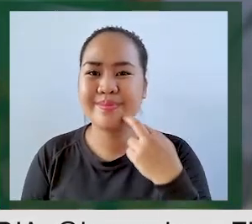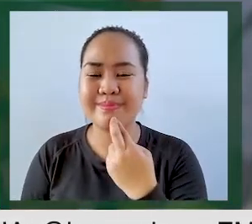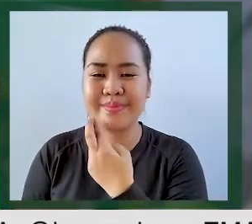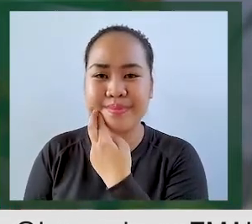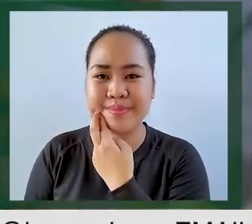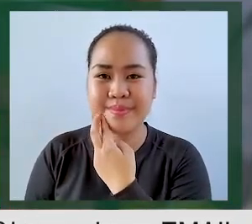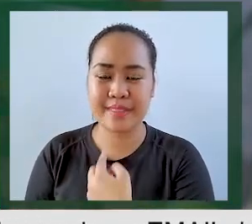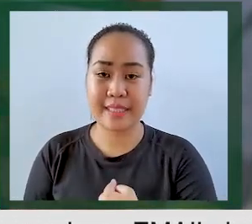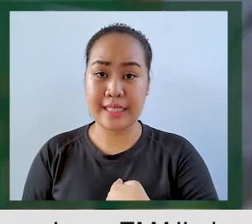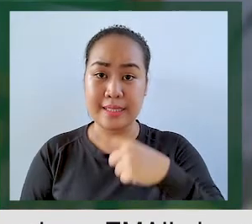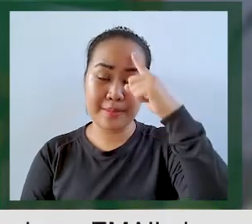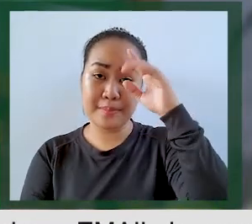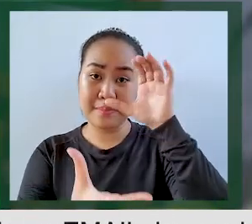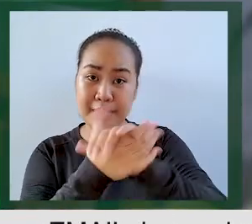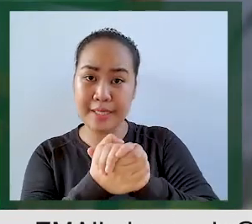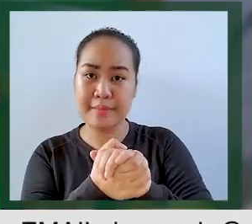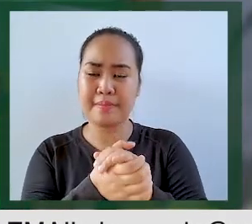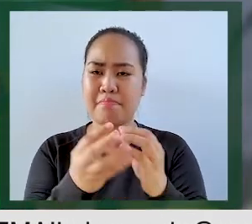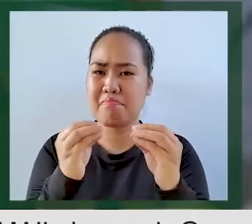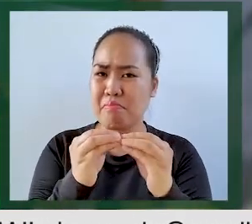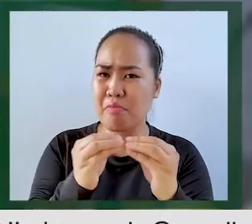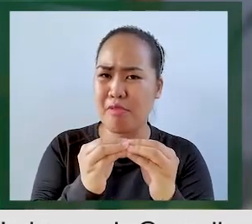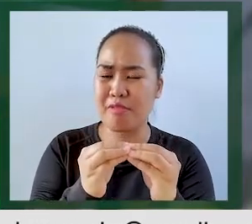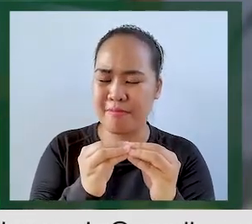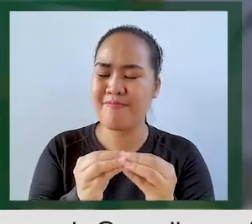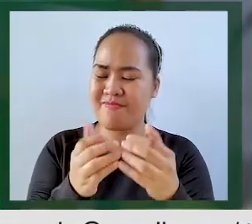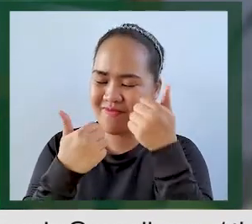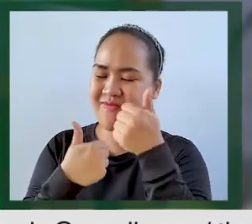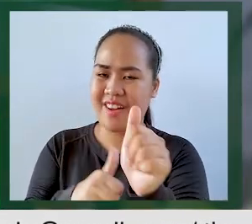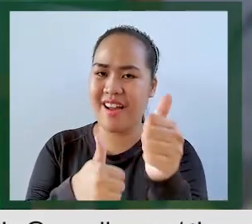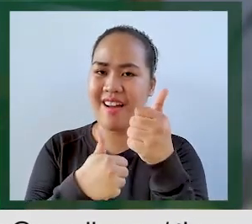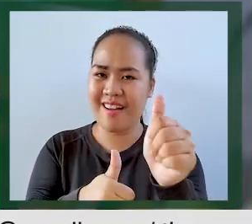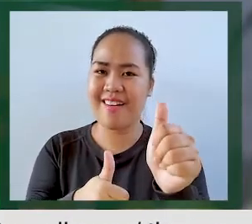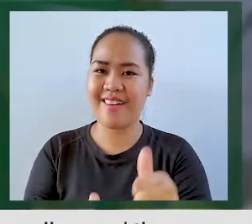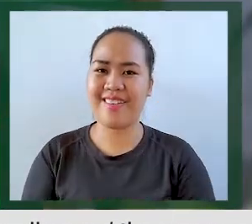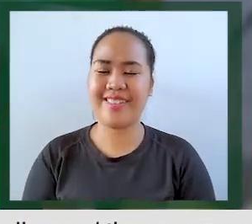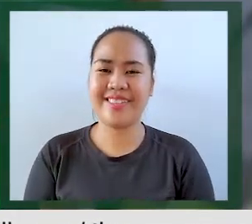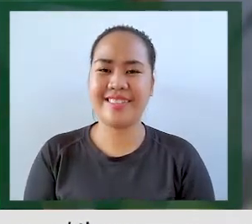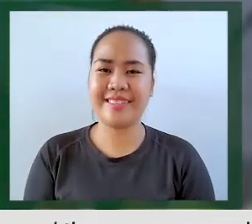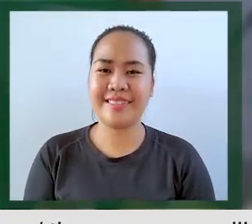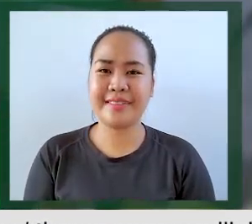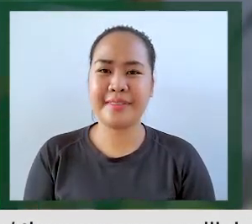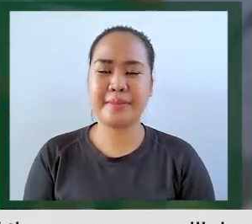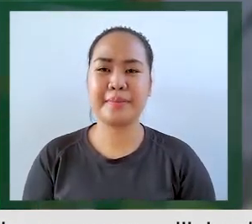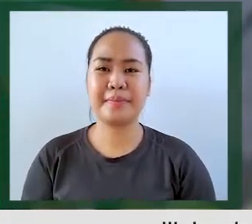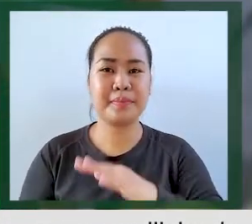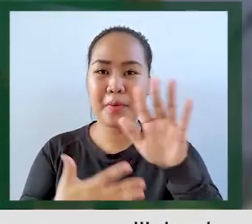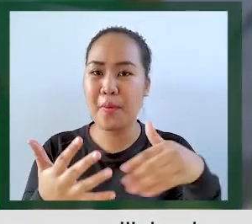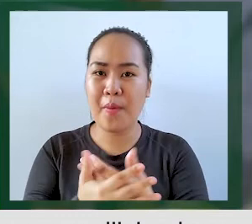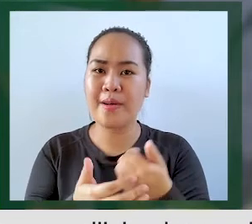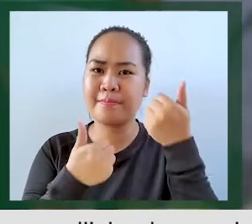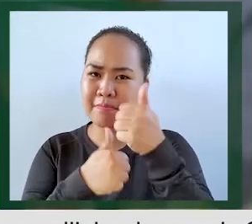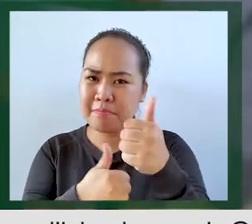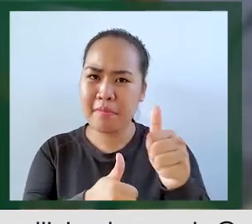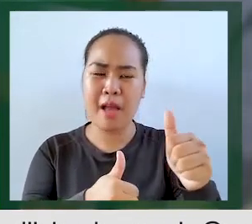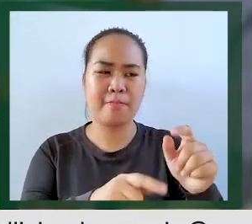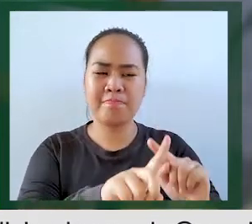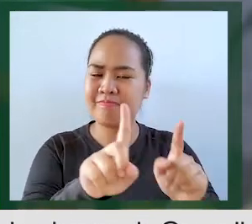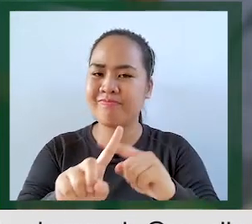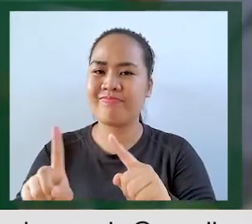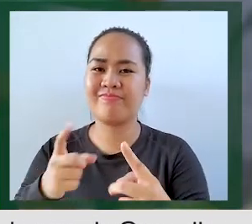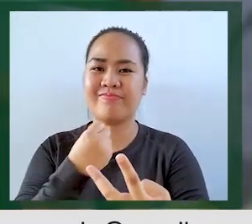safety standards. Dito po tayo ngayon may challenge sa mga offices, no? So siguro sa aking